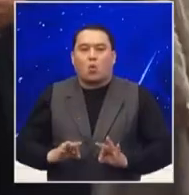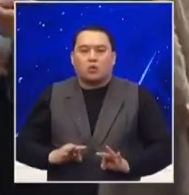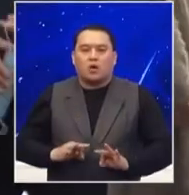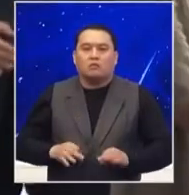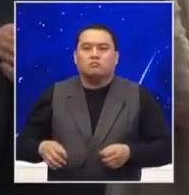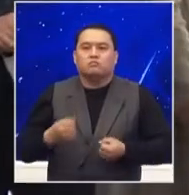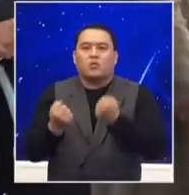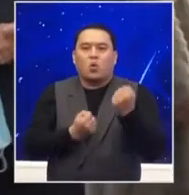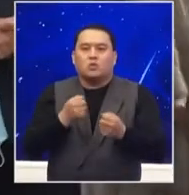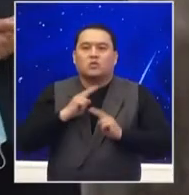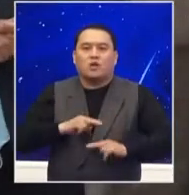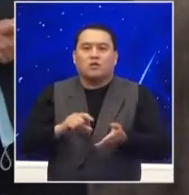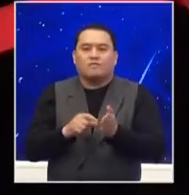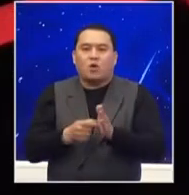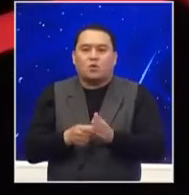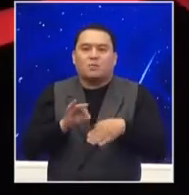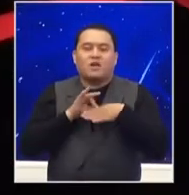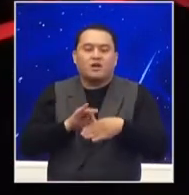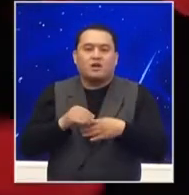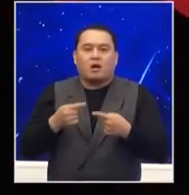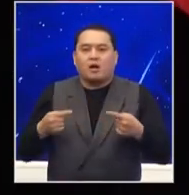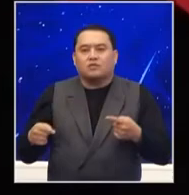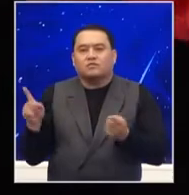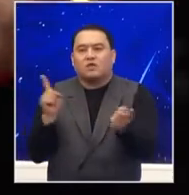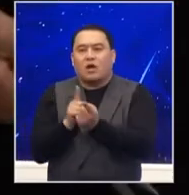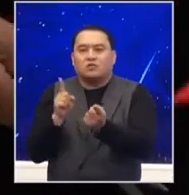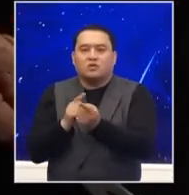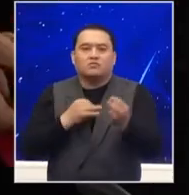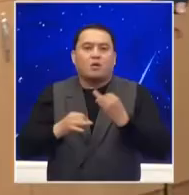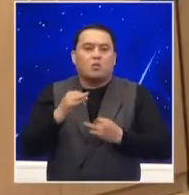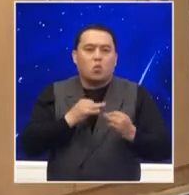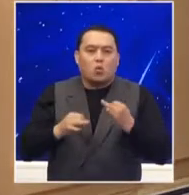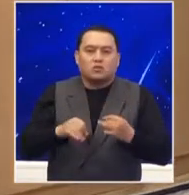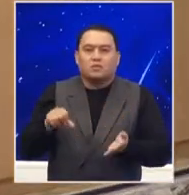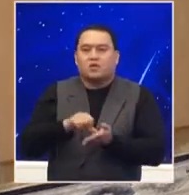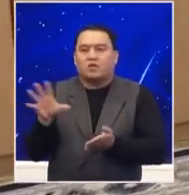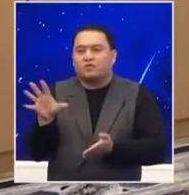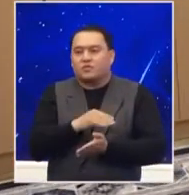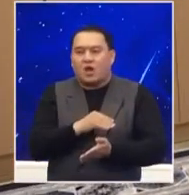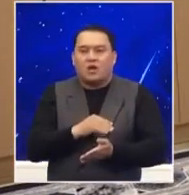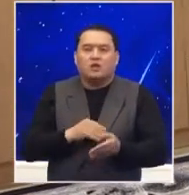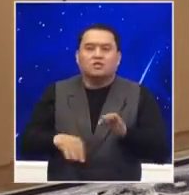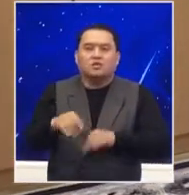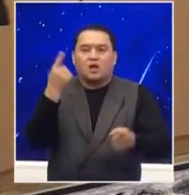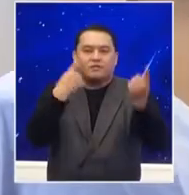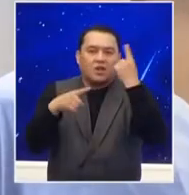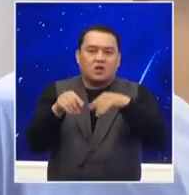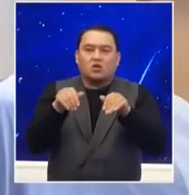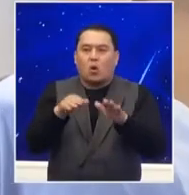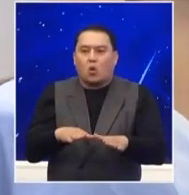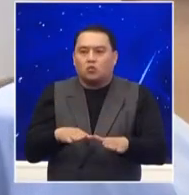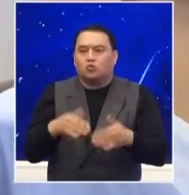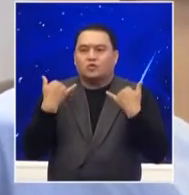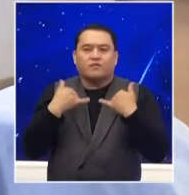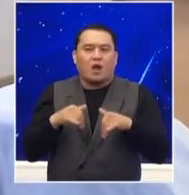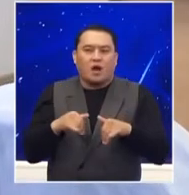Автопарк, кабинеты для сотрудников, залы для проведения различных встреч и собраний. Одним словом, предусмотрено все. Дизайн и архитектурные решения